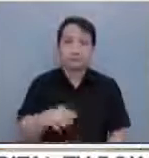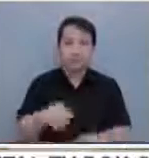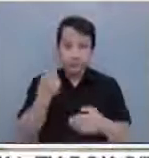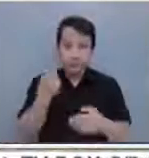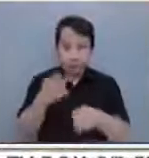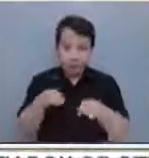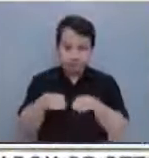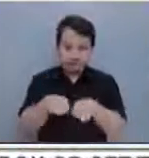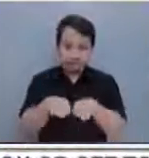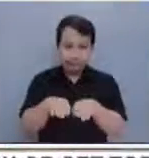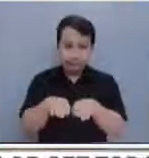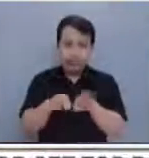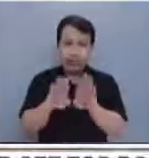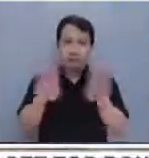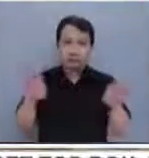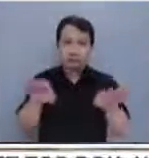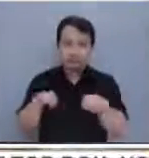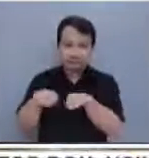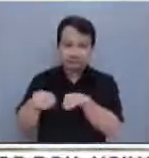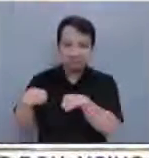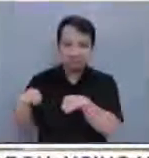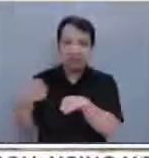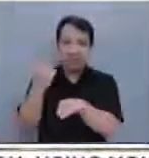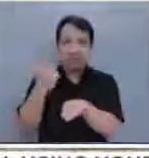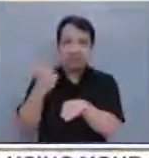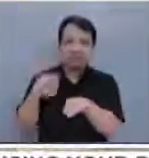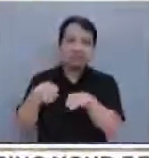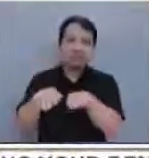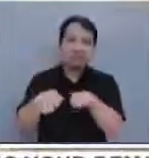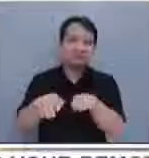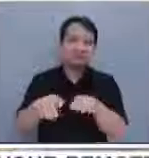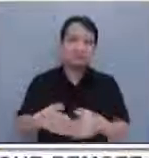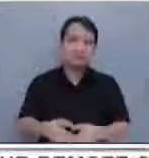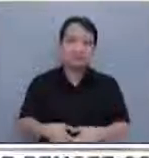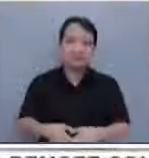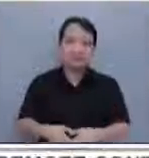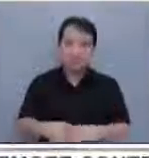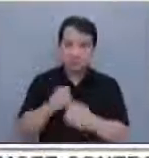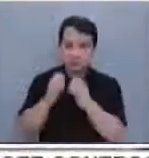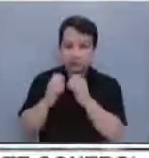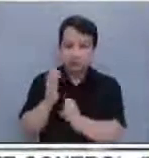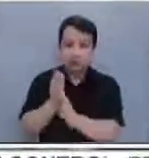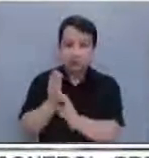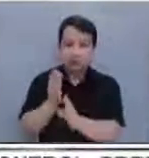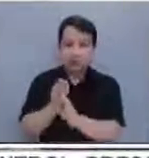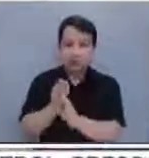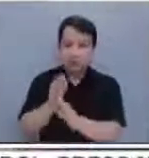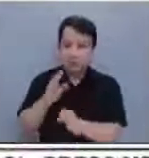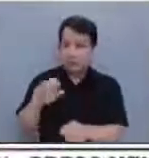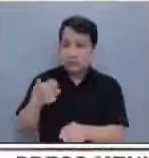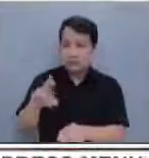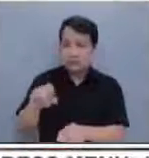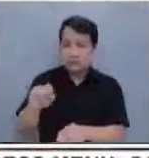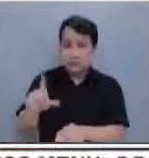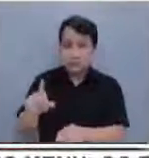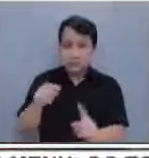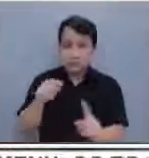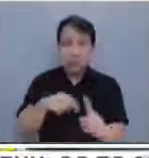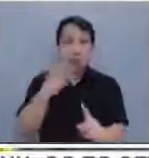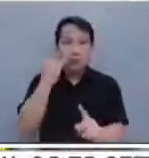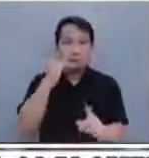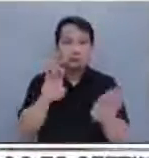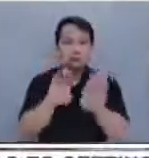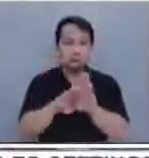bukas sa EDSA Kamuning Service Road para sa mga motorista at EDSA Bus Carousel. Tapos itong isara ang